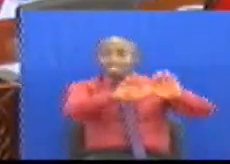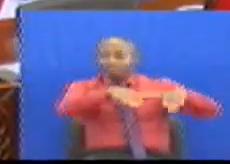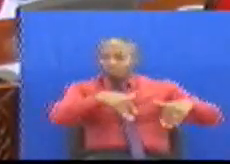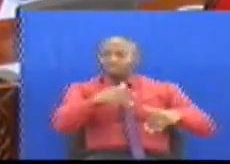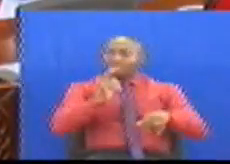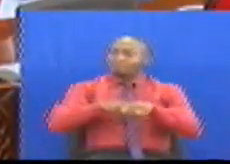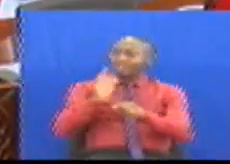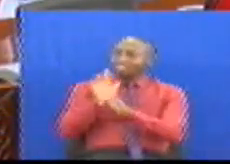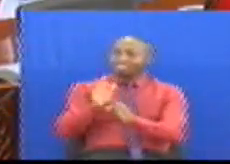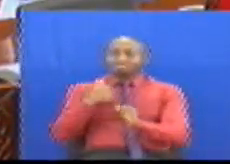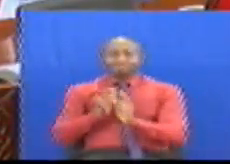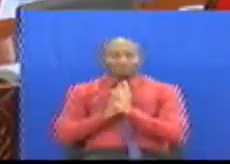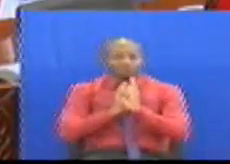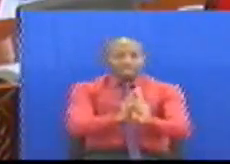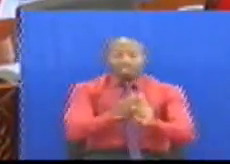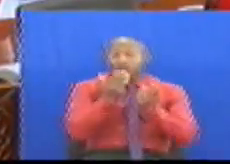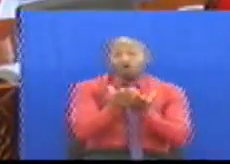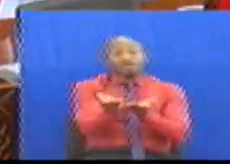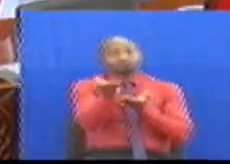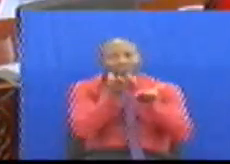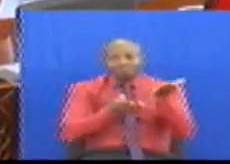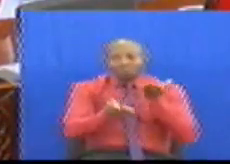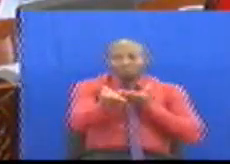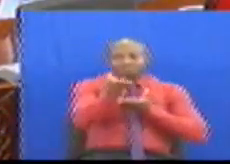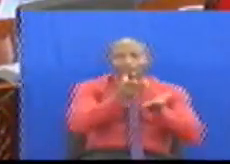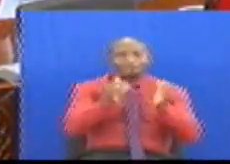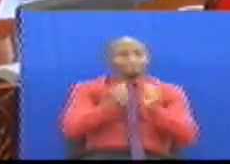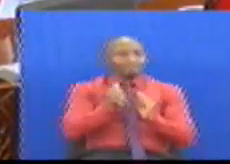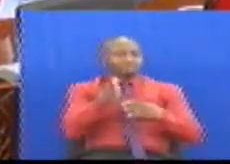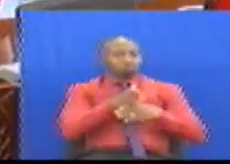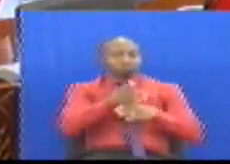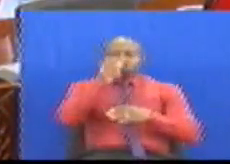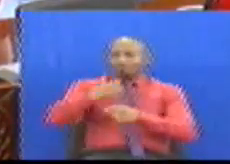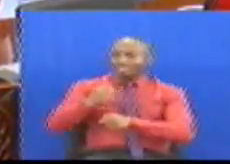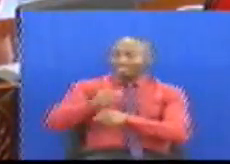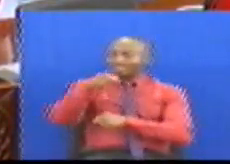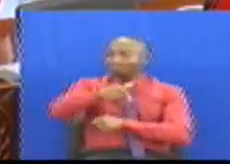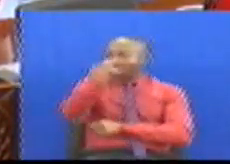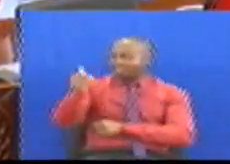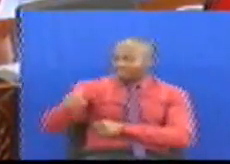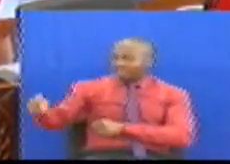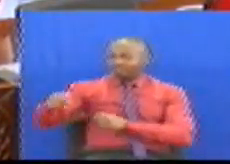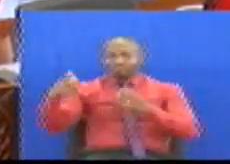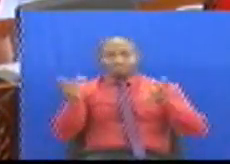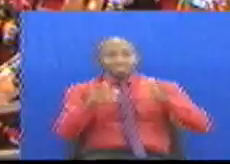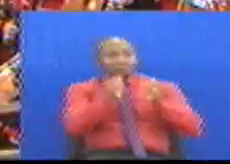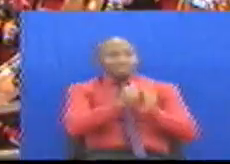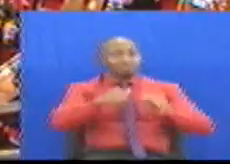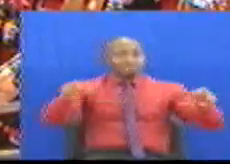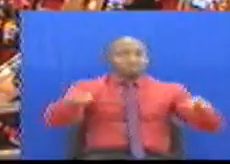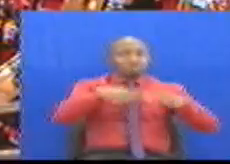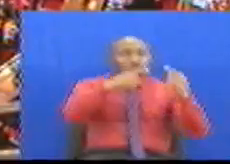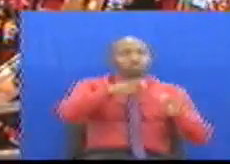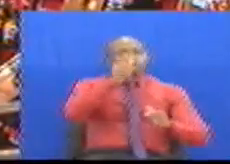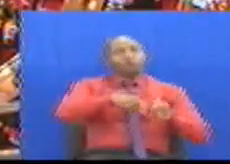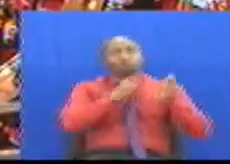nimemfuata kumuomba kuzungumza naye kwa masuala yanayowakabili wafanyakazi nchini, lakini masuala ya migogoro ya wakulima